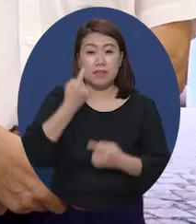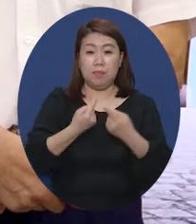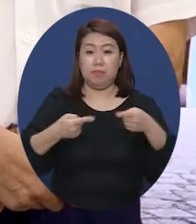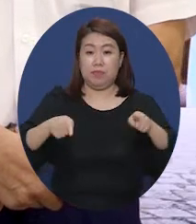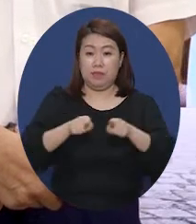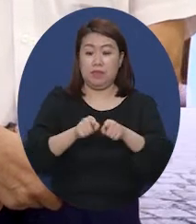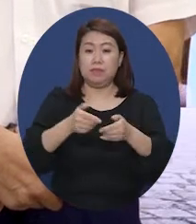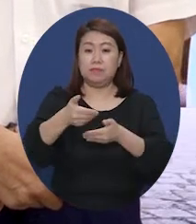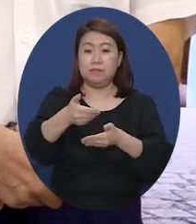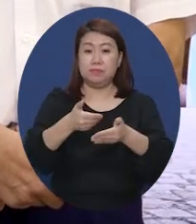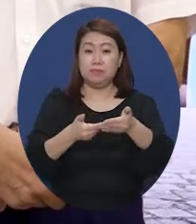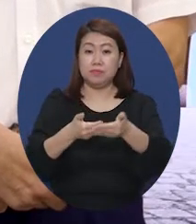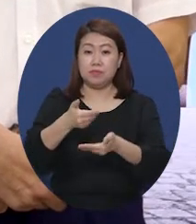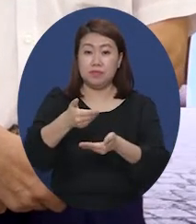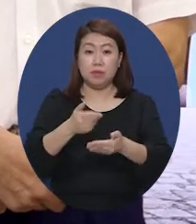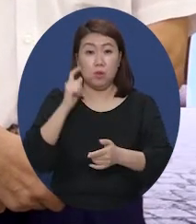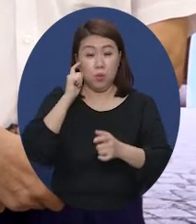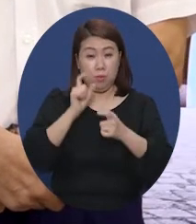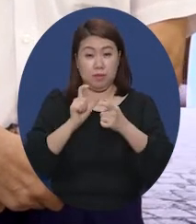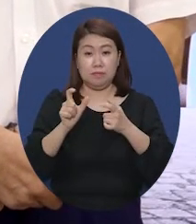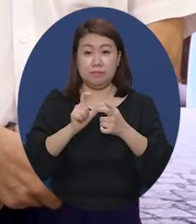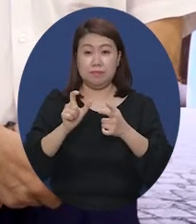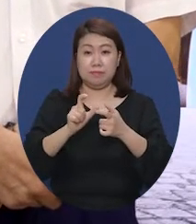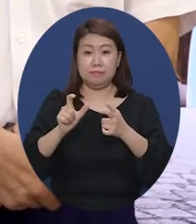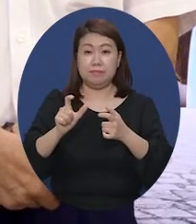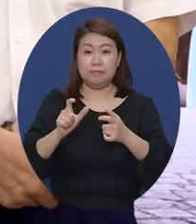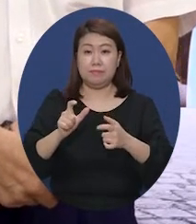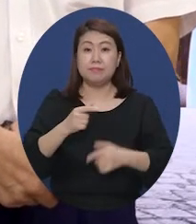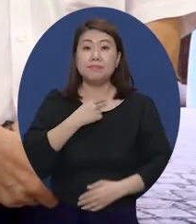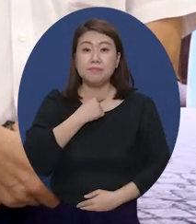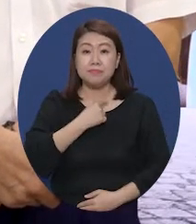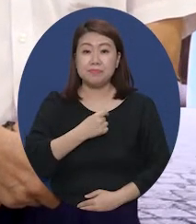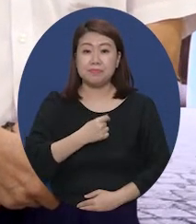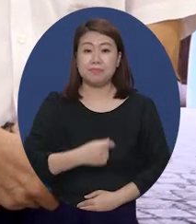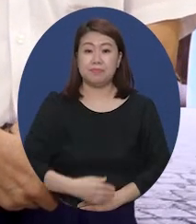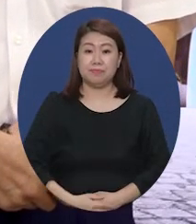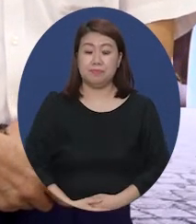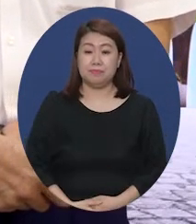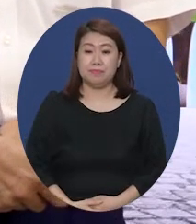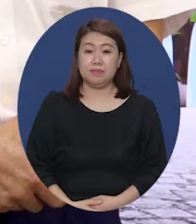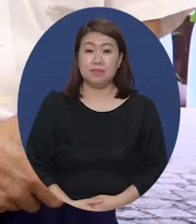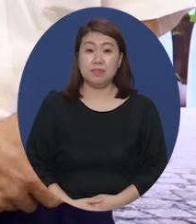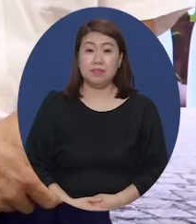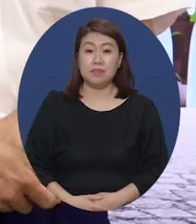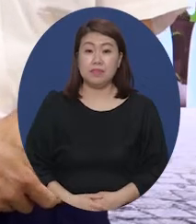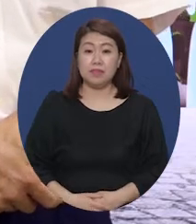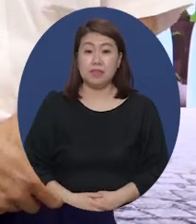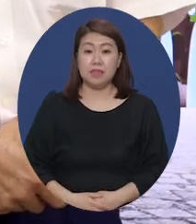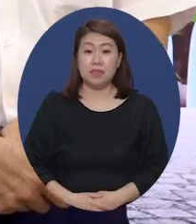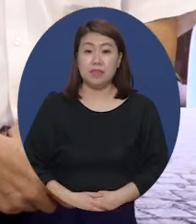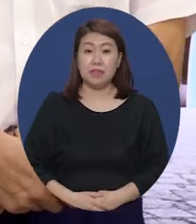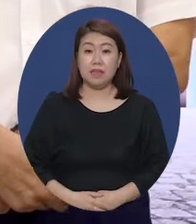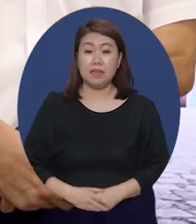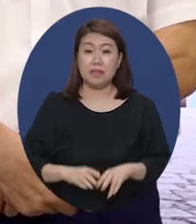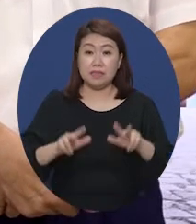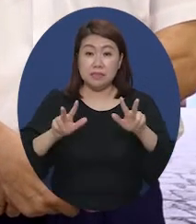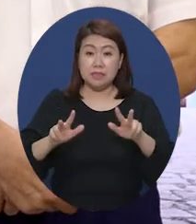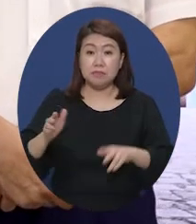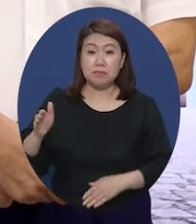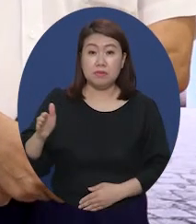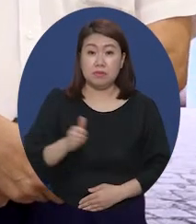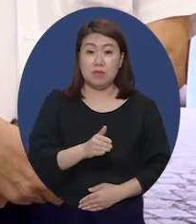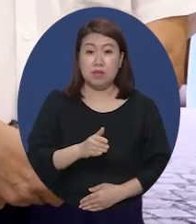거를 여러분하고 공유하고 서로 고민해보는 그런 시간이 됐으면 합니다. 그럼 실질적으로